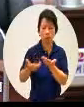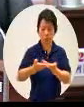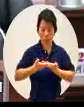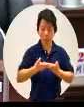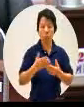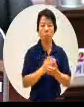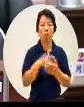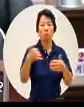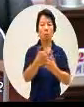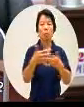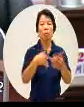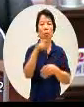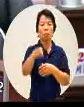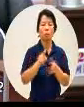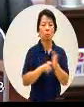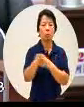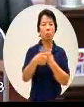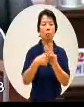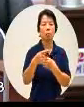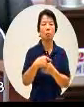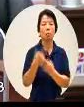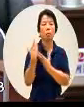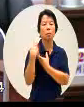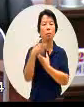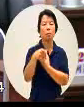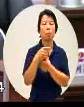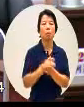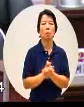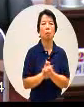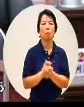因為交通這方面是你的專業來 下一項